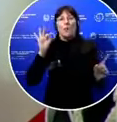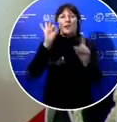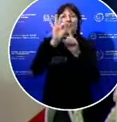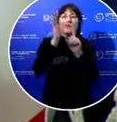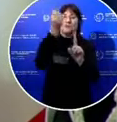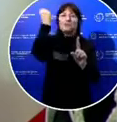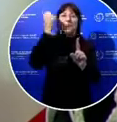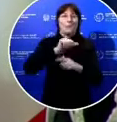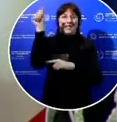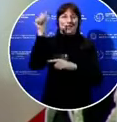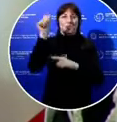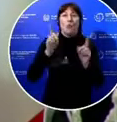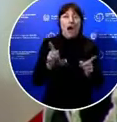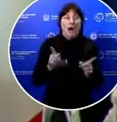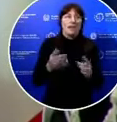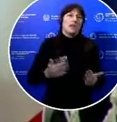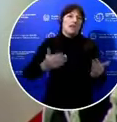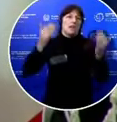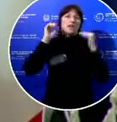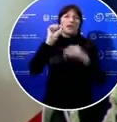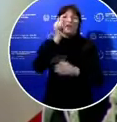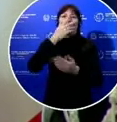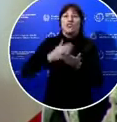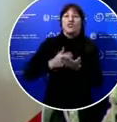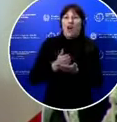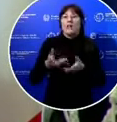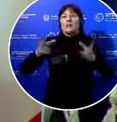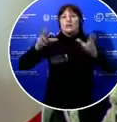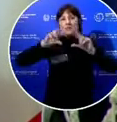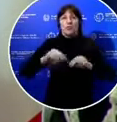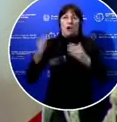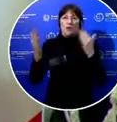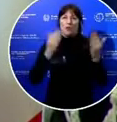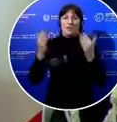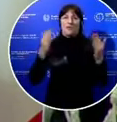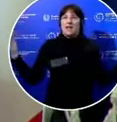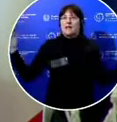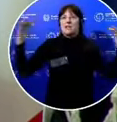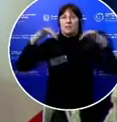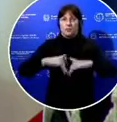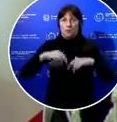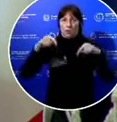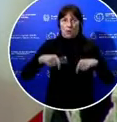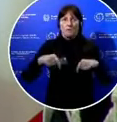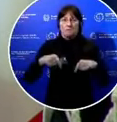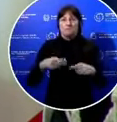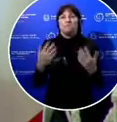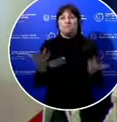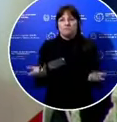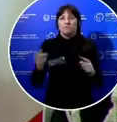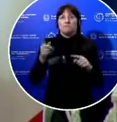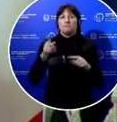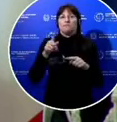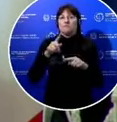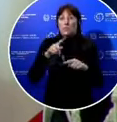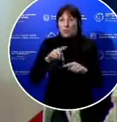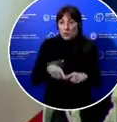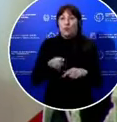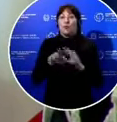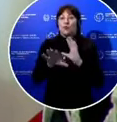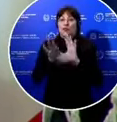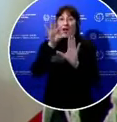quello di aver riconvocato finalmente dopo 12 anni questa conferenza nazionale e aver messo nuovamente al centro del dibattito